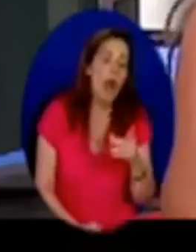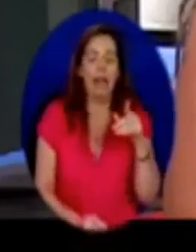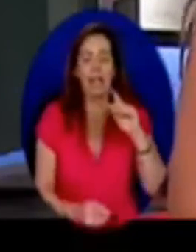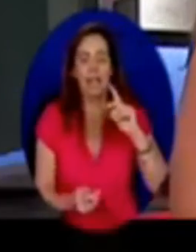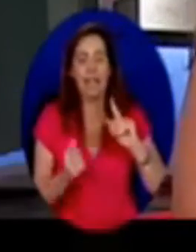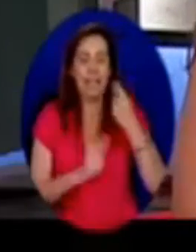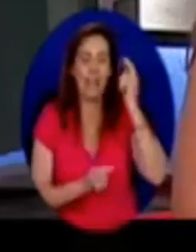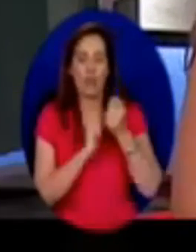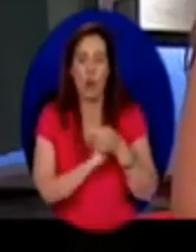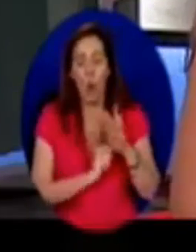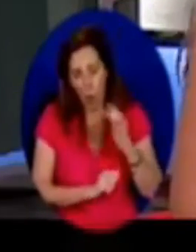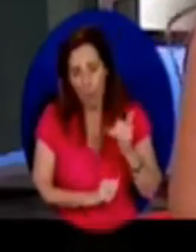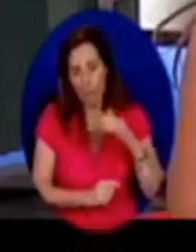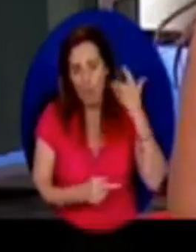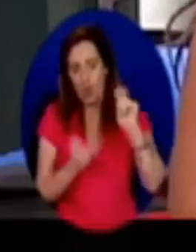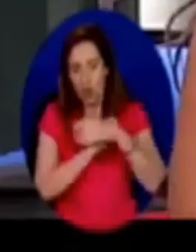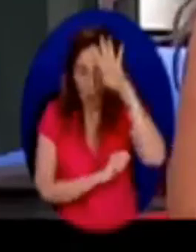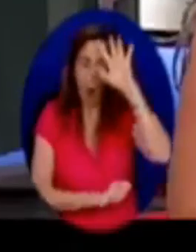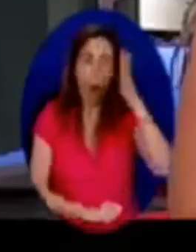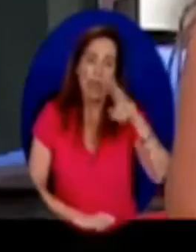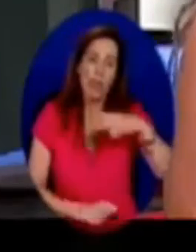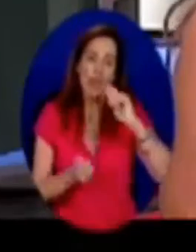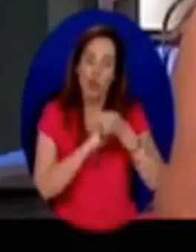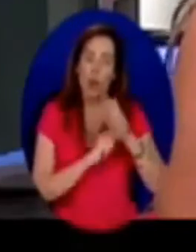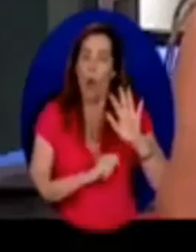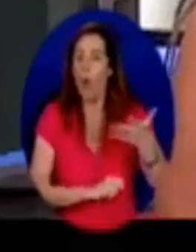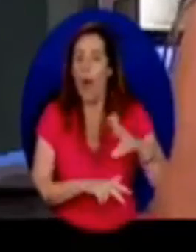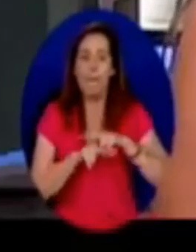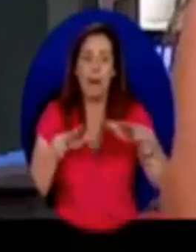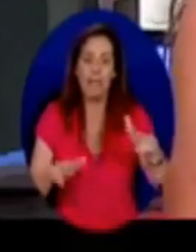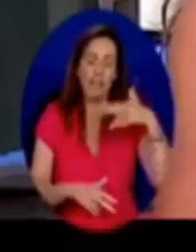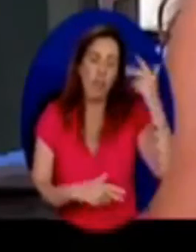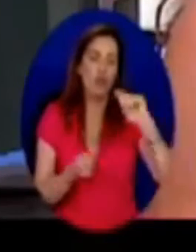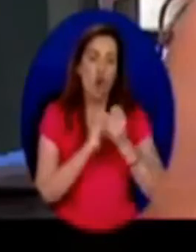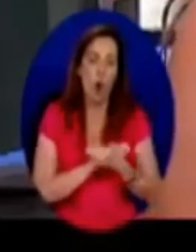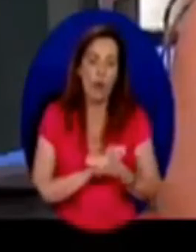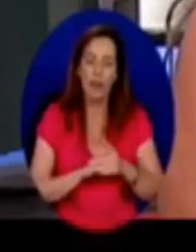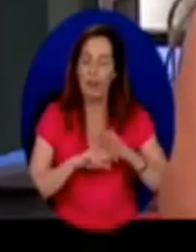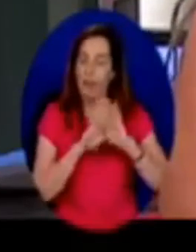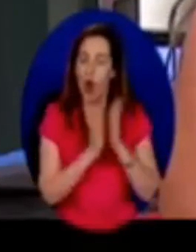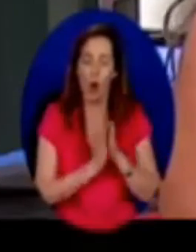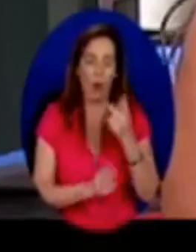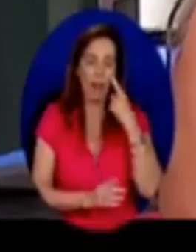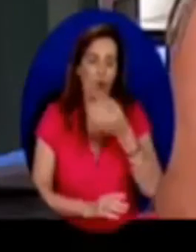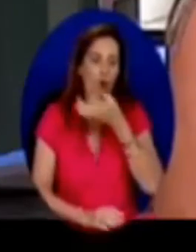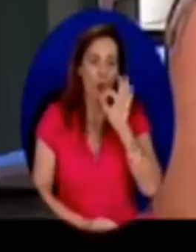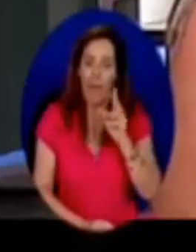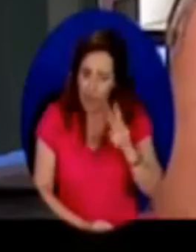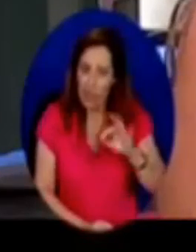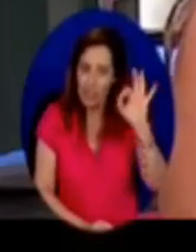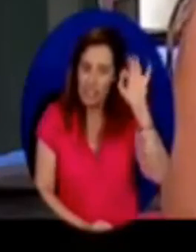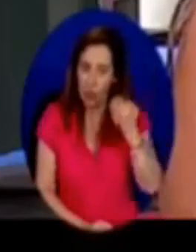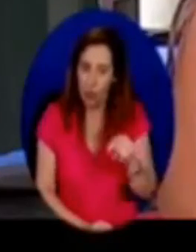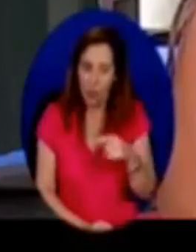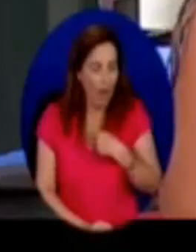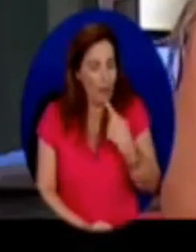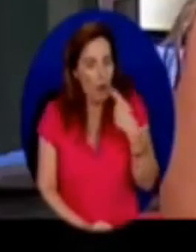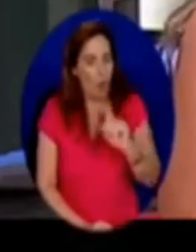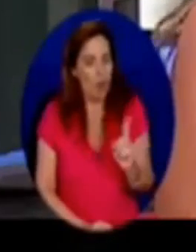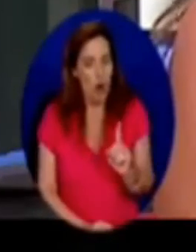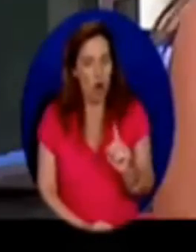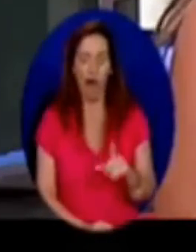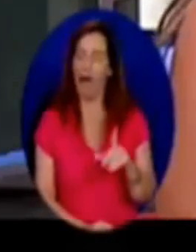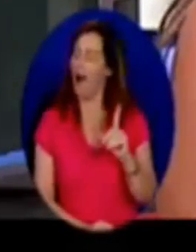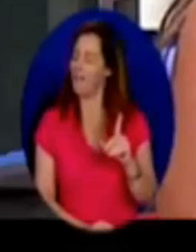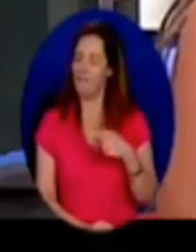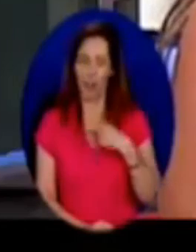השינוי אולי הוא באמת יבוא ואולי יהיה שינוי ואולי המצב יהיה שונה וכל העניין יראה אחרת יש סיכוי כזה אני לא אומרת שלא